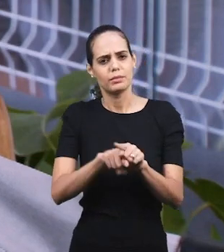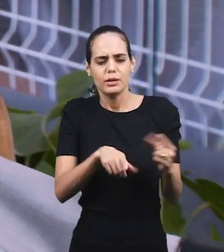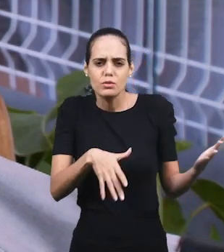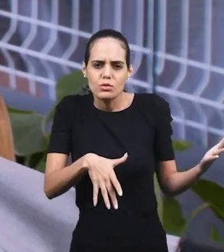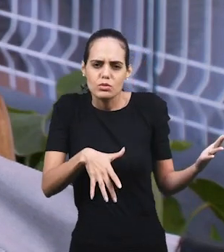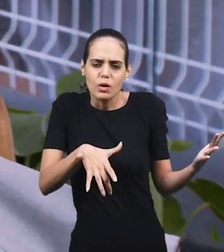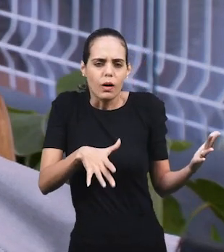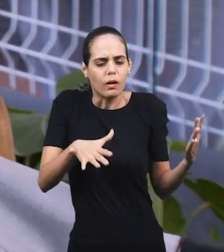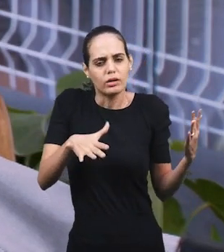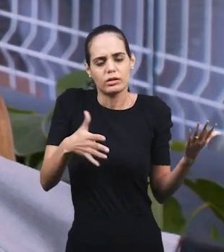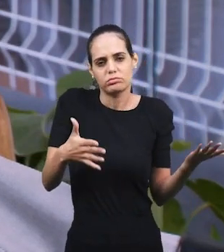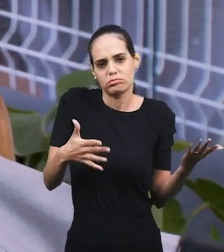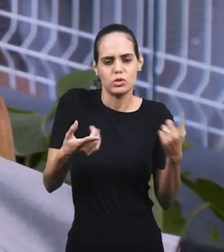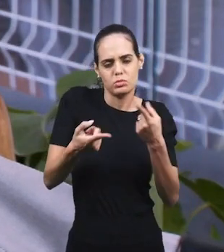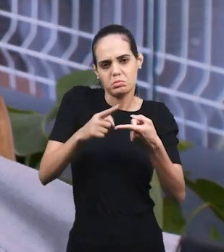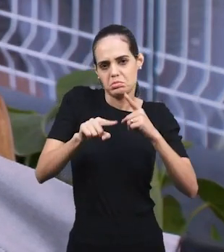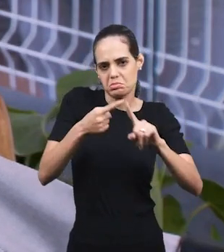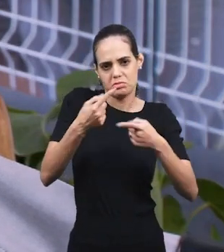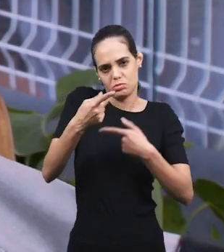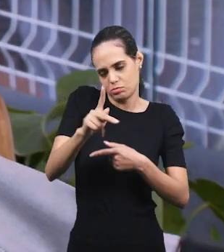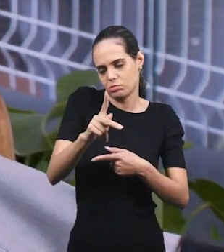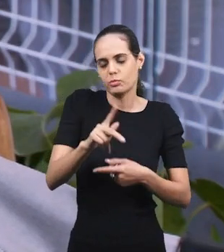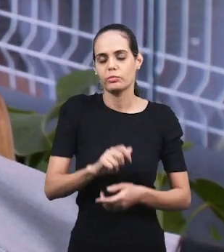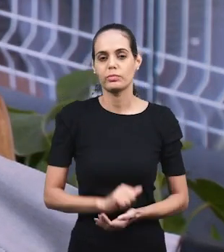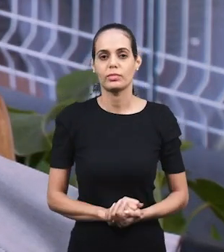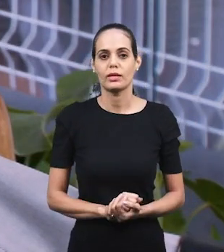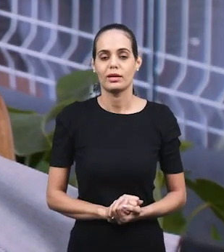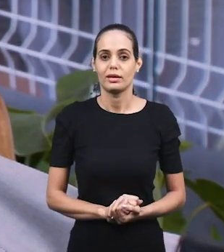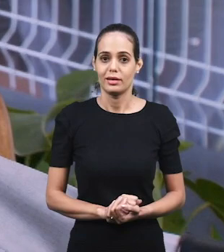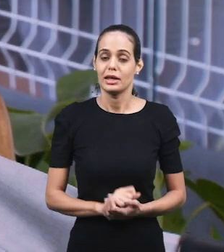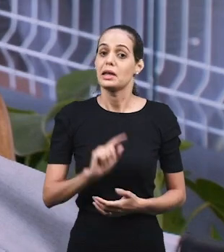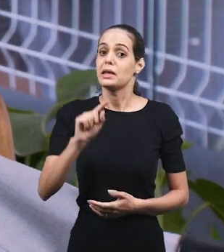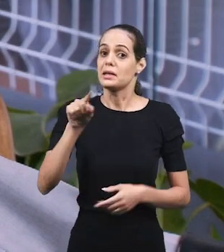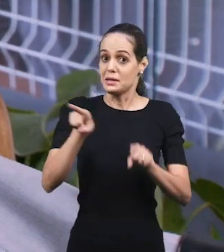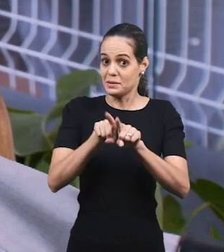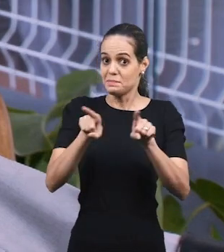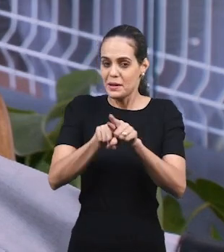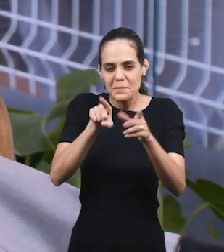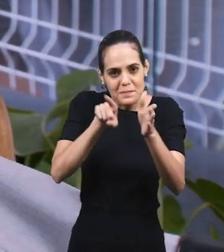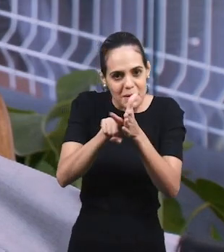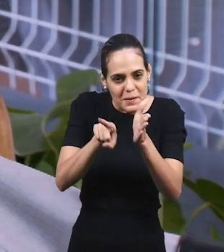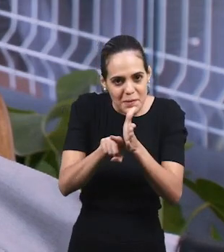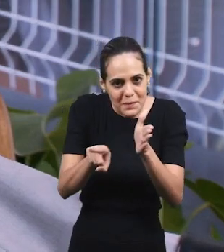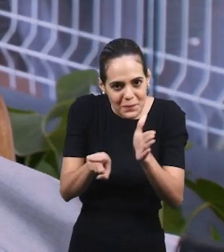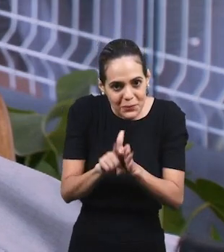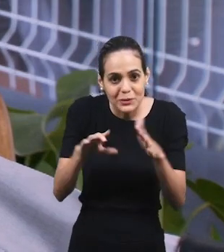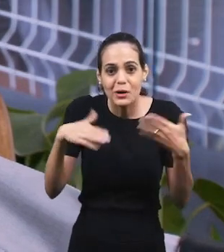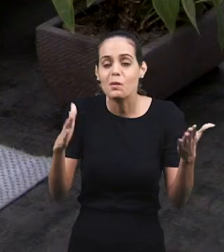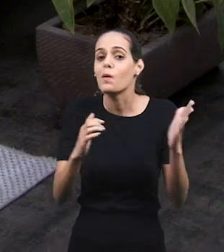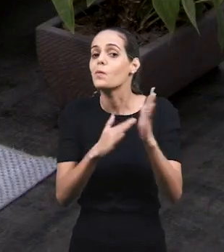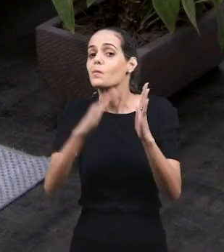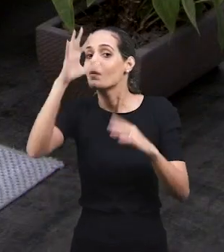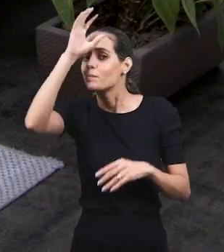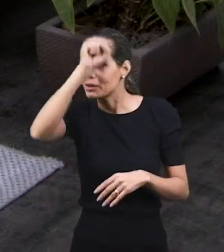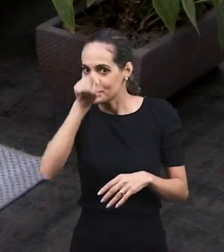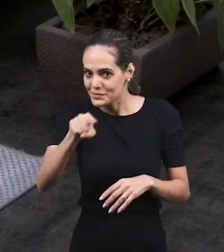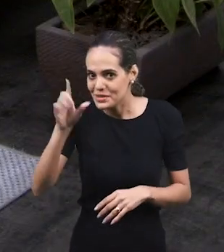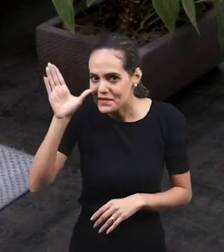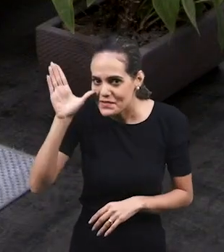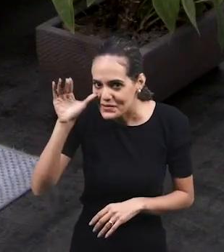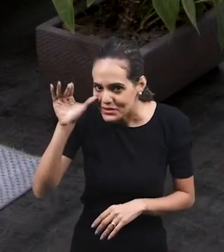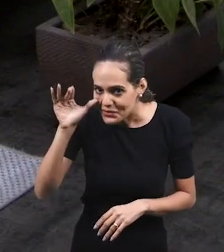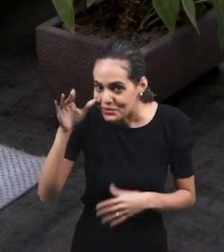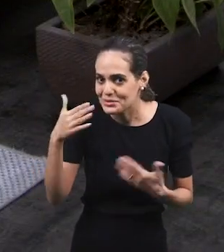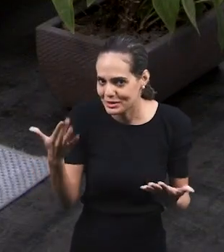pour l'apprentissage de la musique et le perfectionnement du fait de jouer votre instrument. En plus de cela, elle va faire un sondage pour la